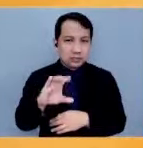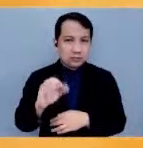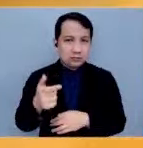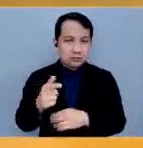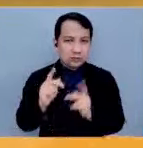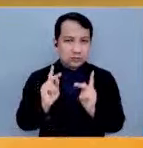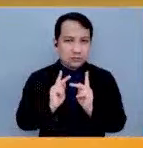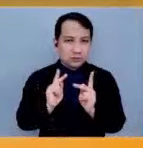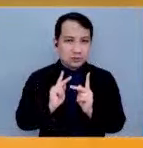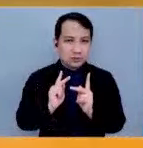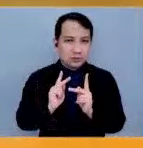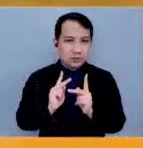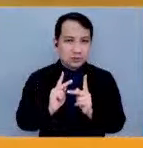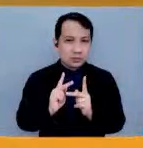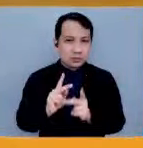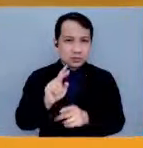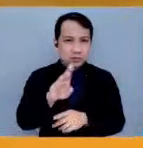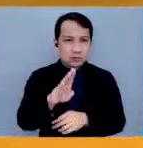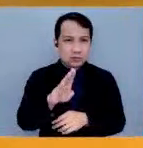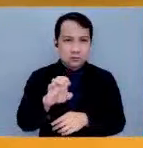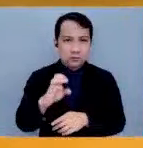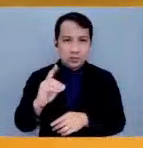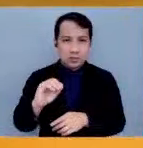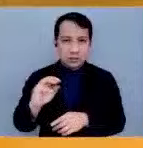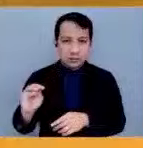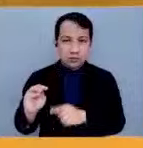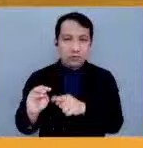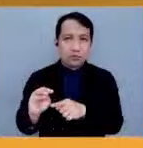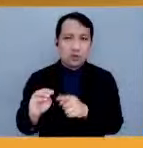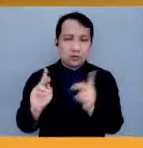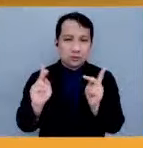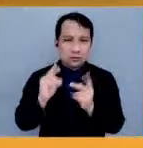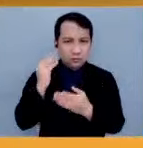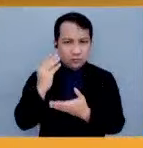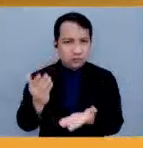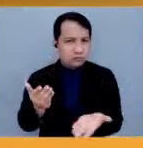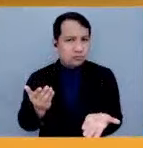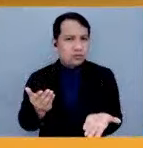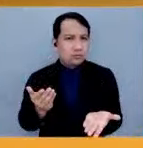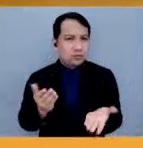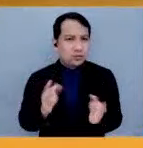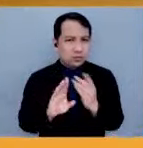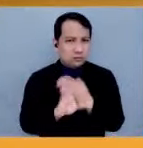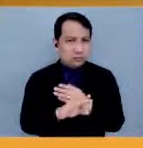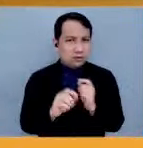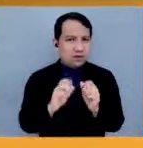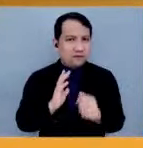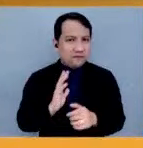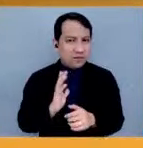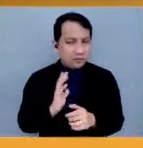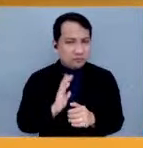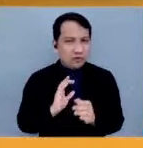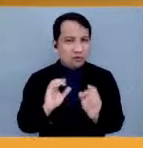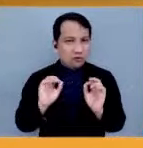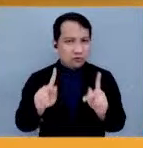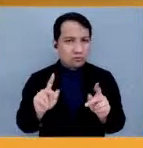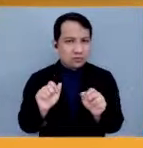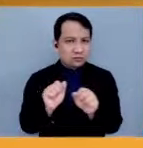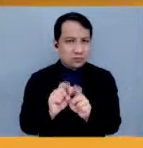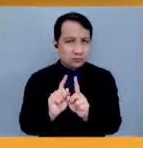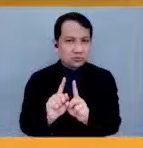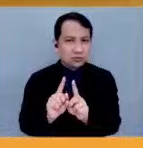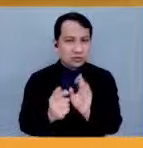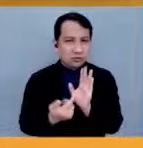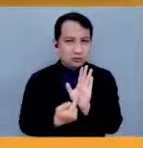ang solid Bea Dom fans dyan. Ang tanong nila, nagkabalikan na nga ba sila? Sana raw patunay ng dalawa